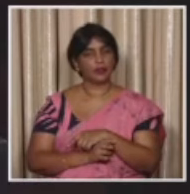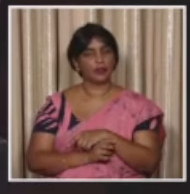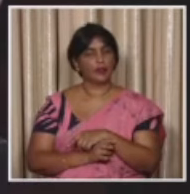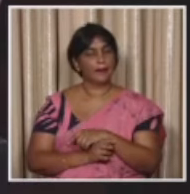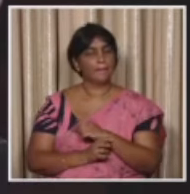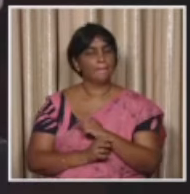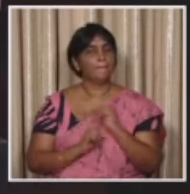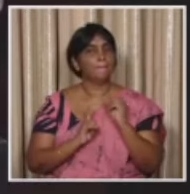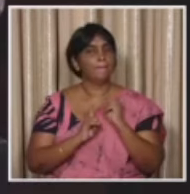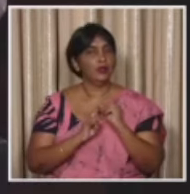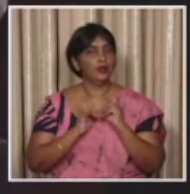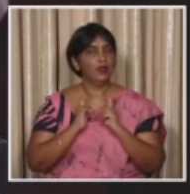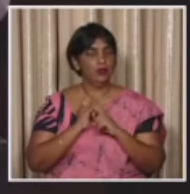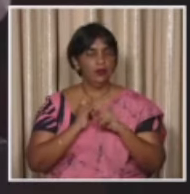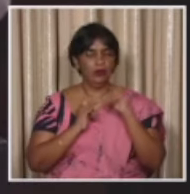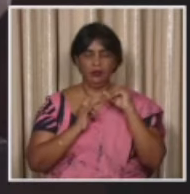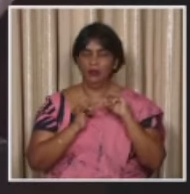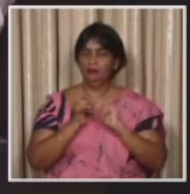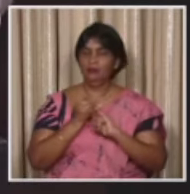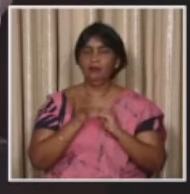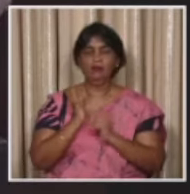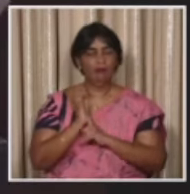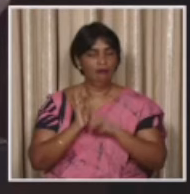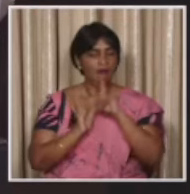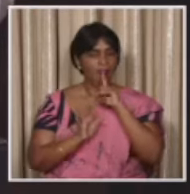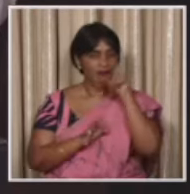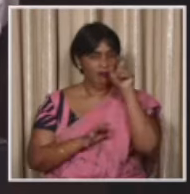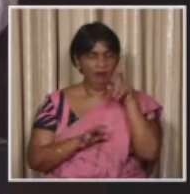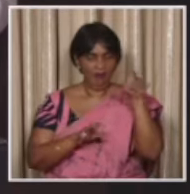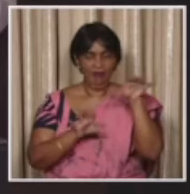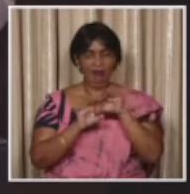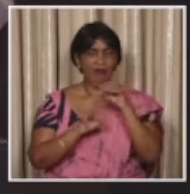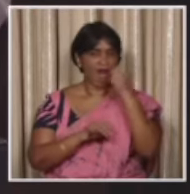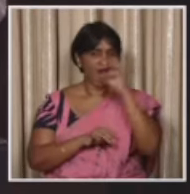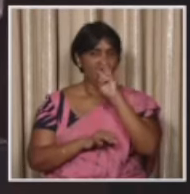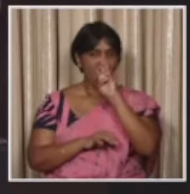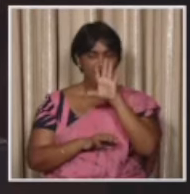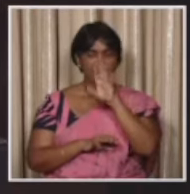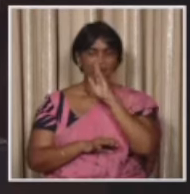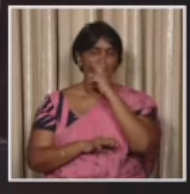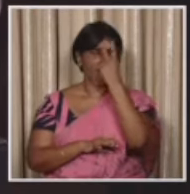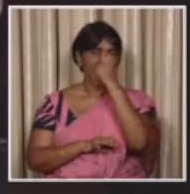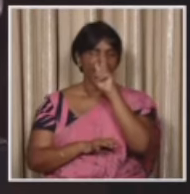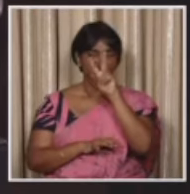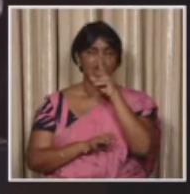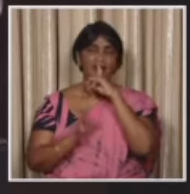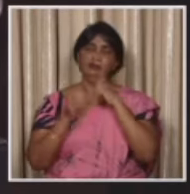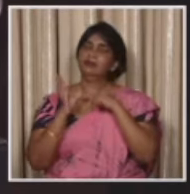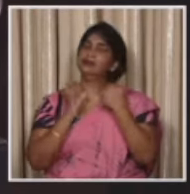PUCSL එක රෙගුලේටර් බවට පත් කරේ අංක 35 දරන 2002 පනතේ.